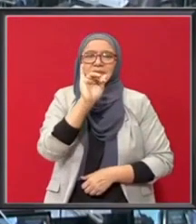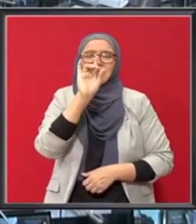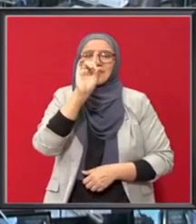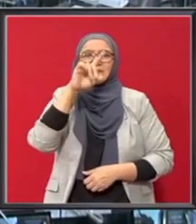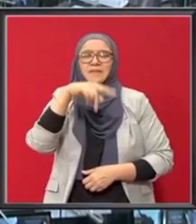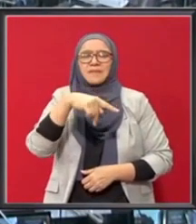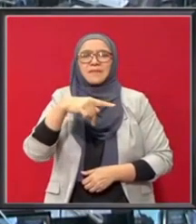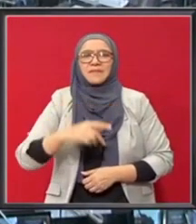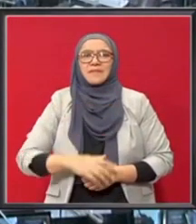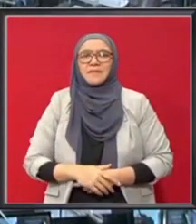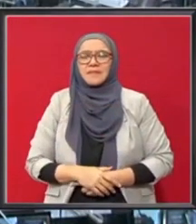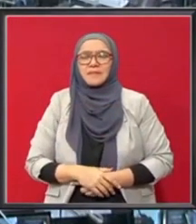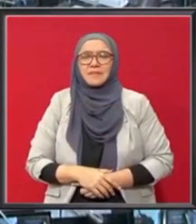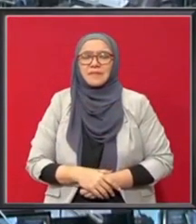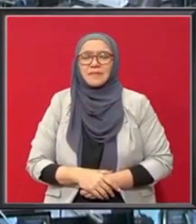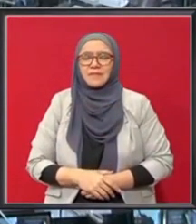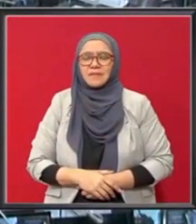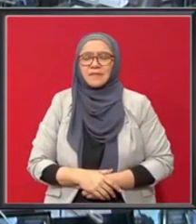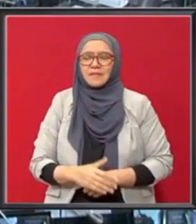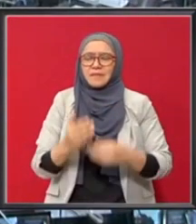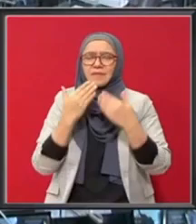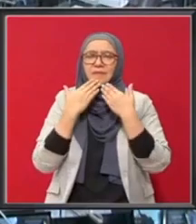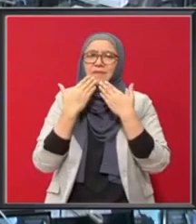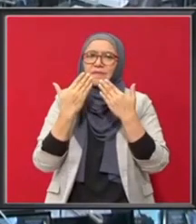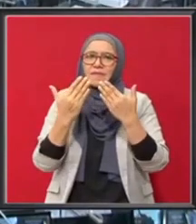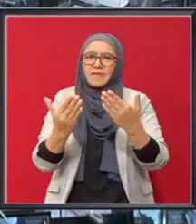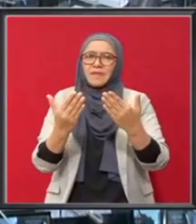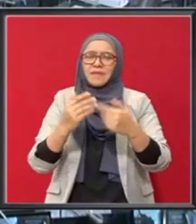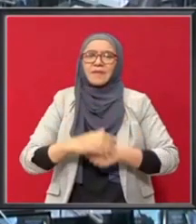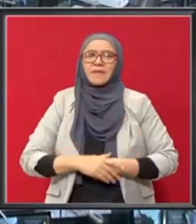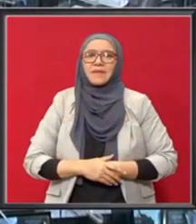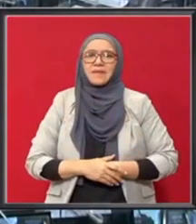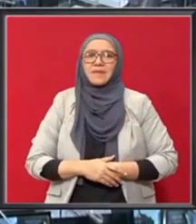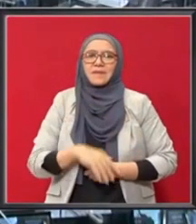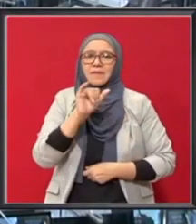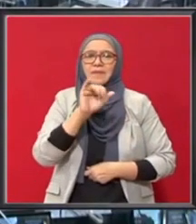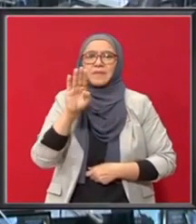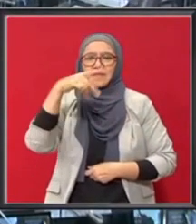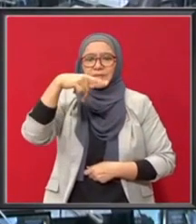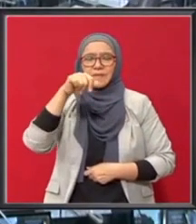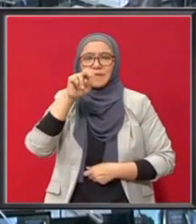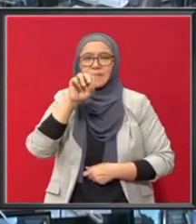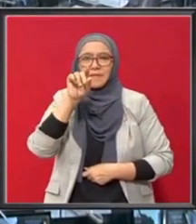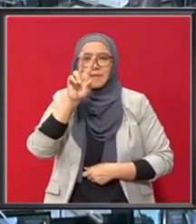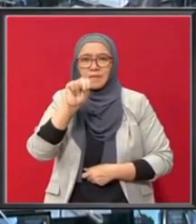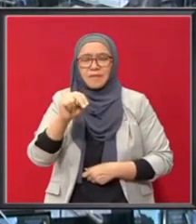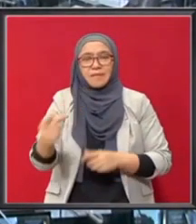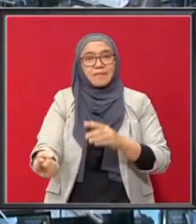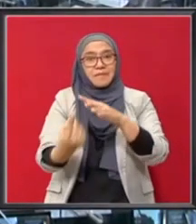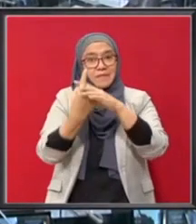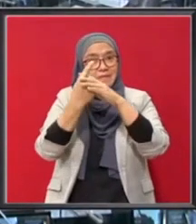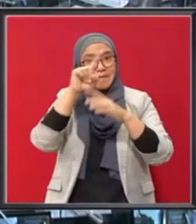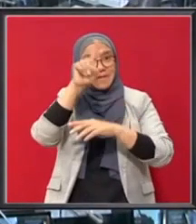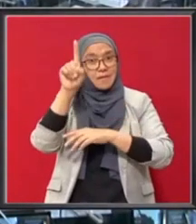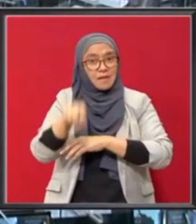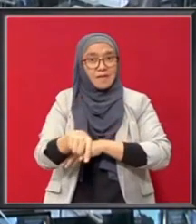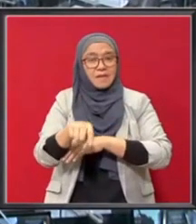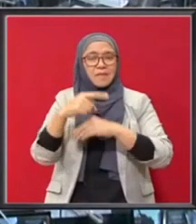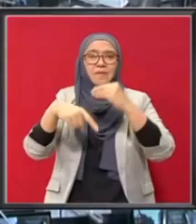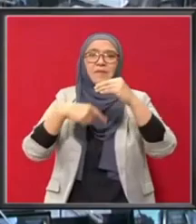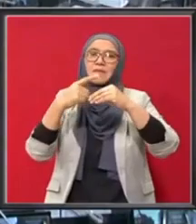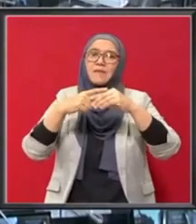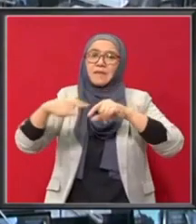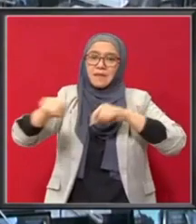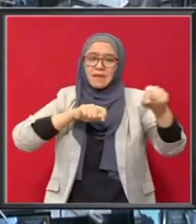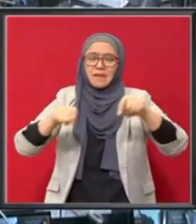dipertua Makasih pada pandangan yang memakaikan soalan tentang